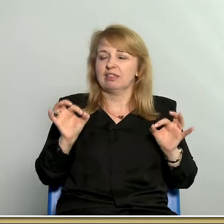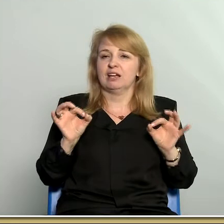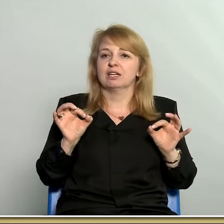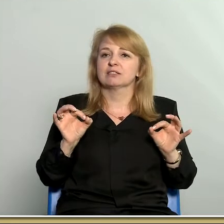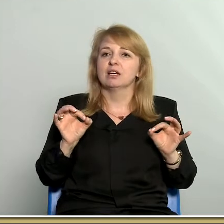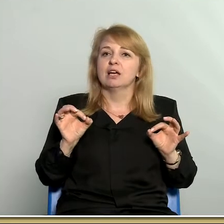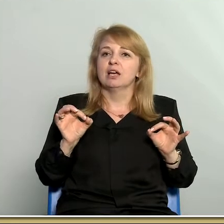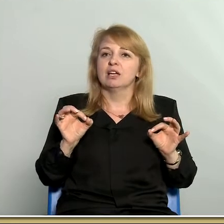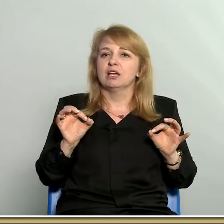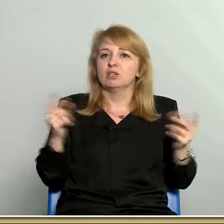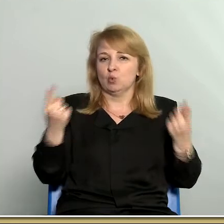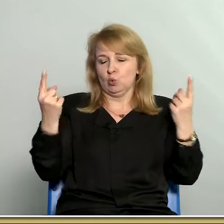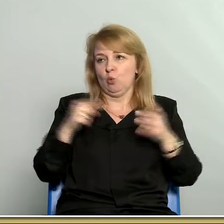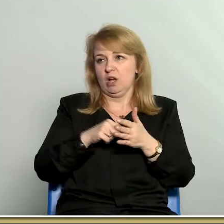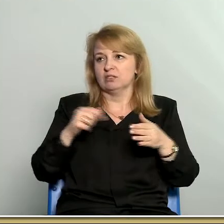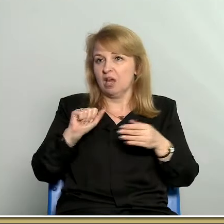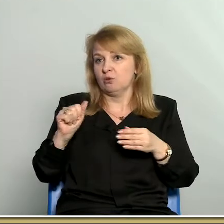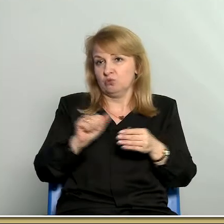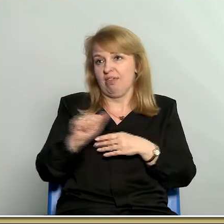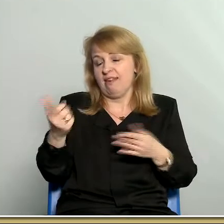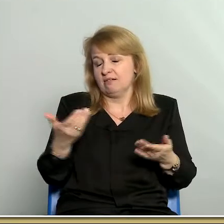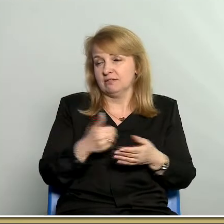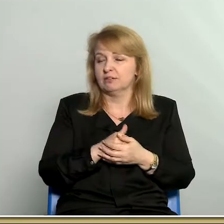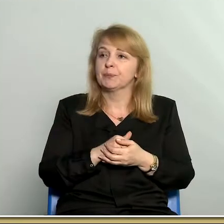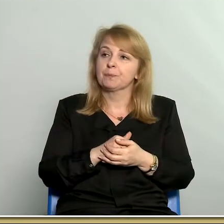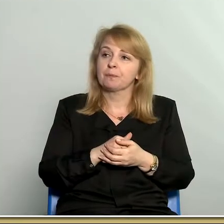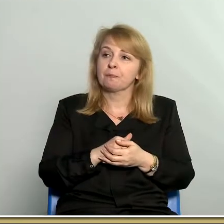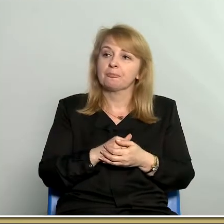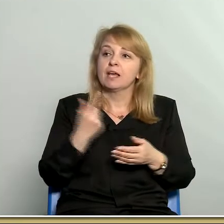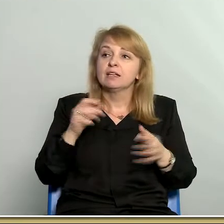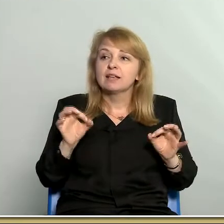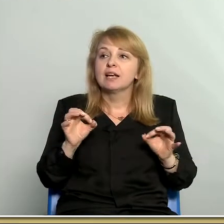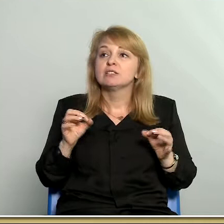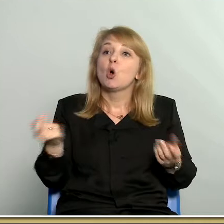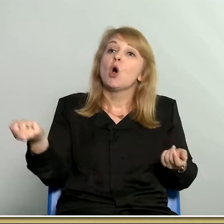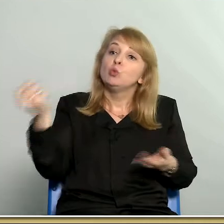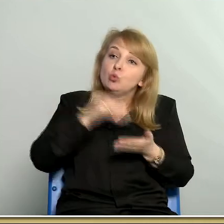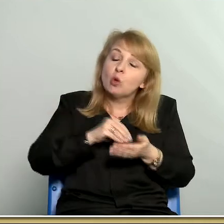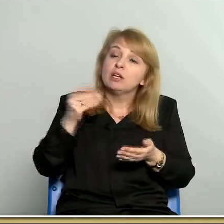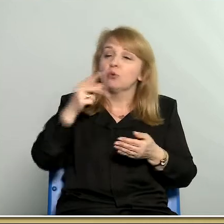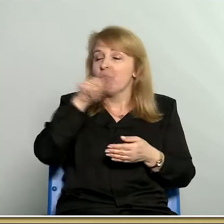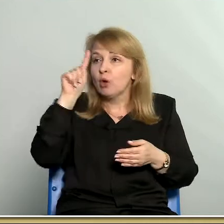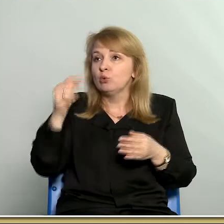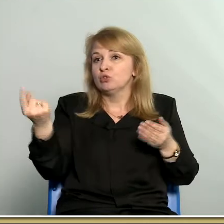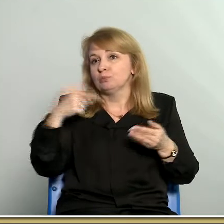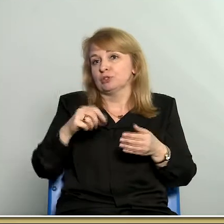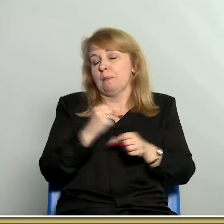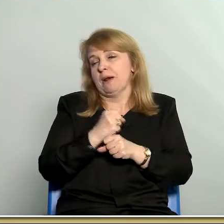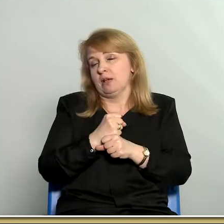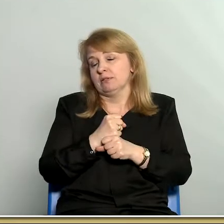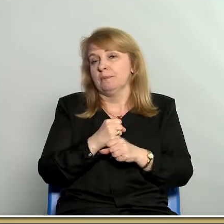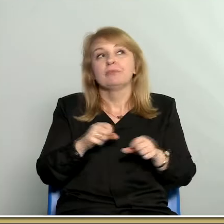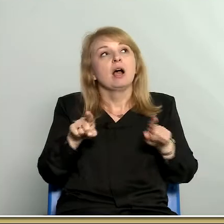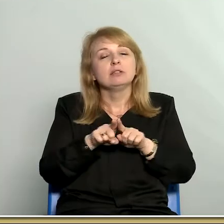procesy, które się dzieją, a być może pobudzić jeszcze dodatkowe tutaj osoby do zatrudniania. Jeżeli chodzi o włączenie